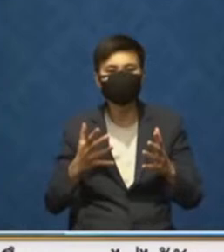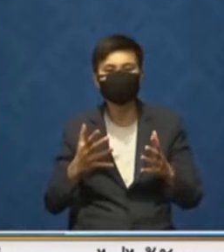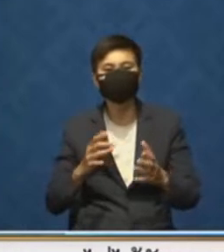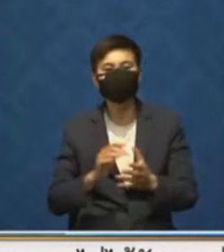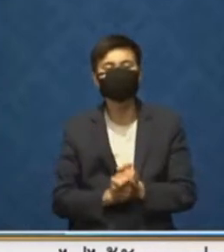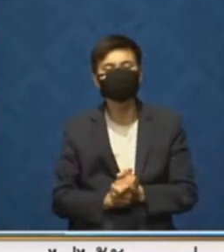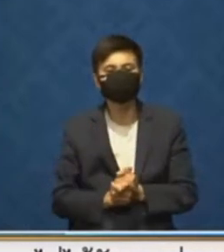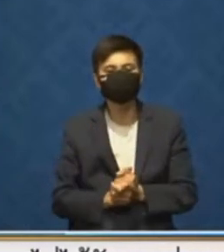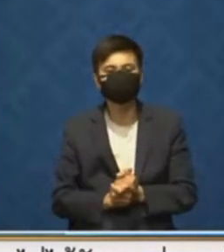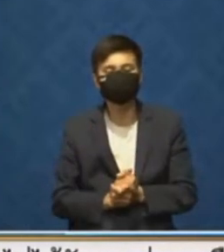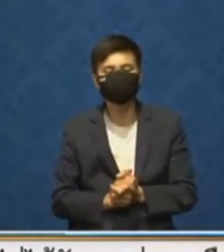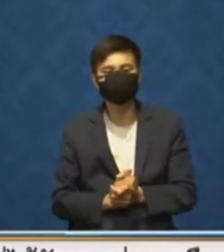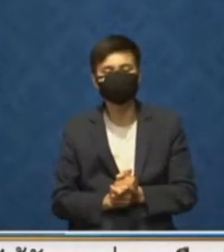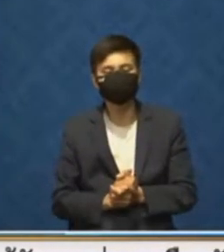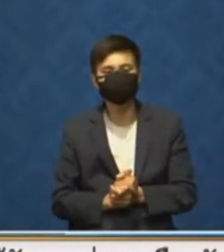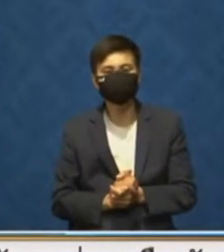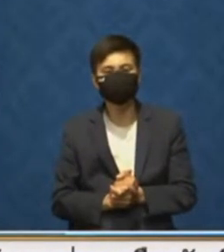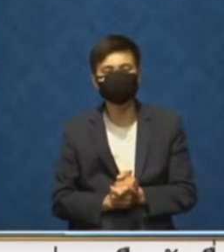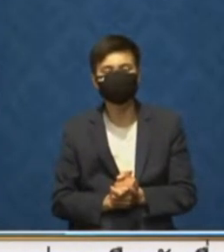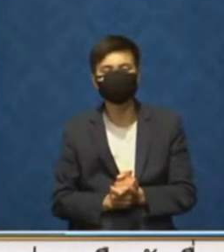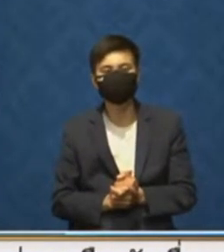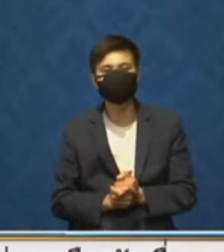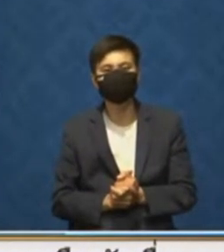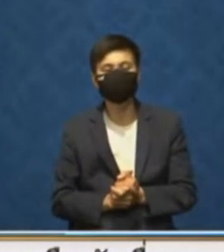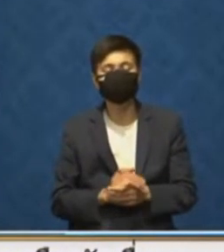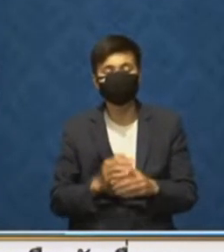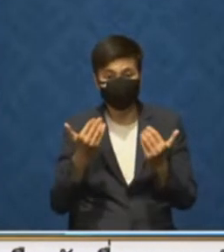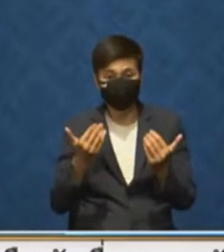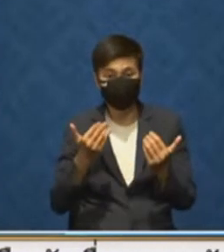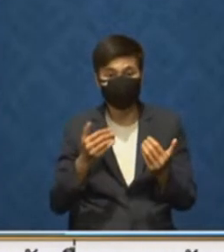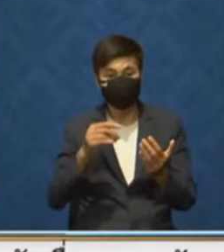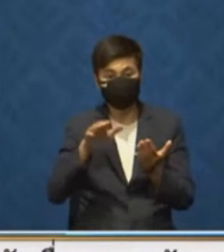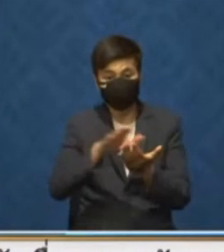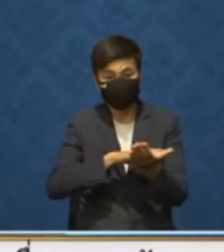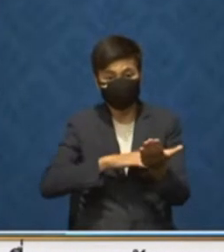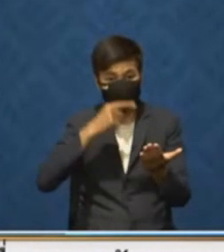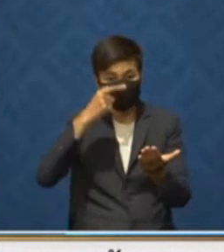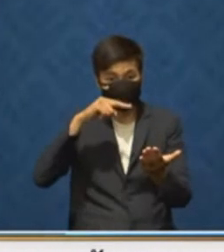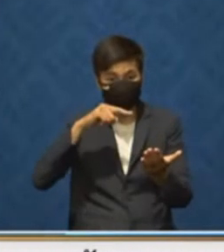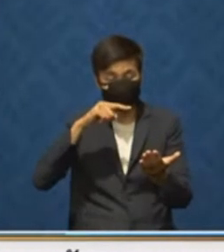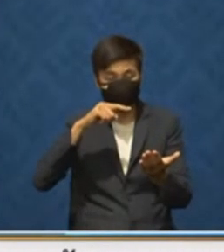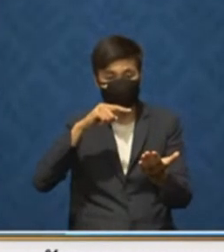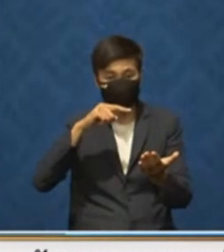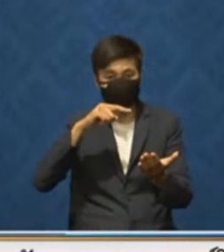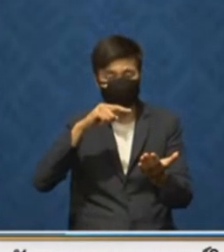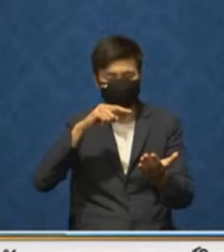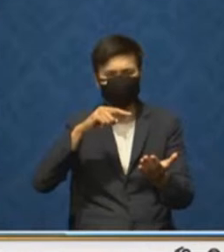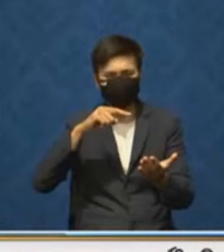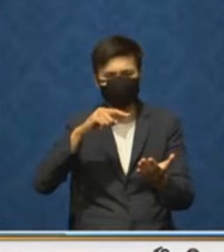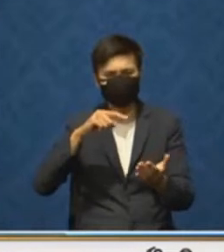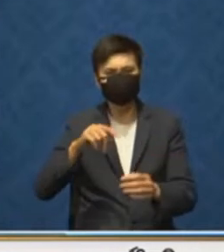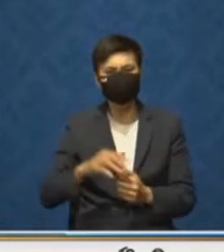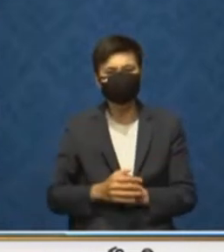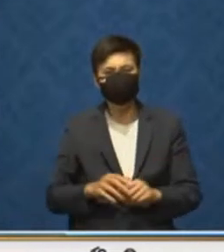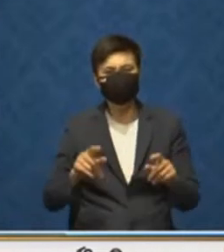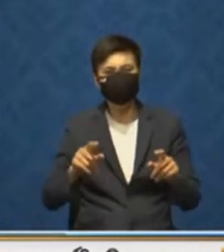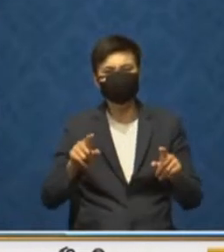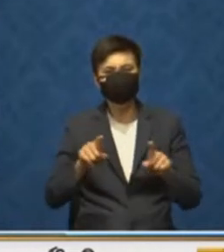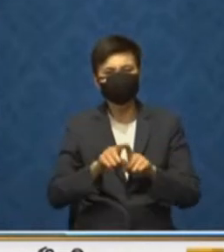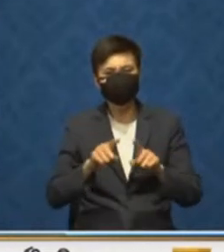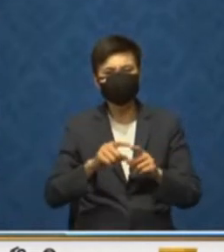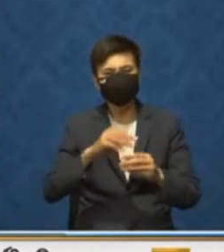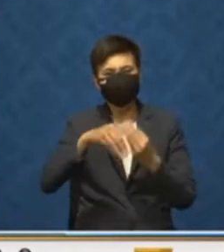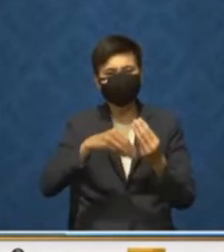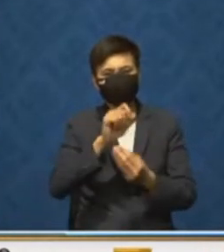ที่วายเทศล้มเหลวจะพยายามเทศอันนี้ก็พบผู้นำโง่นะครับไม่มีวุฒิภาวะบ้า